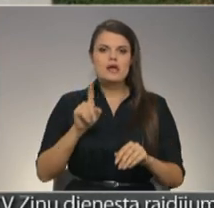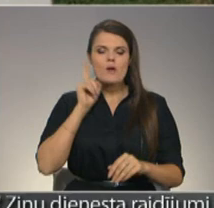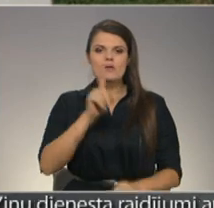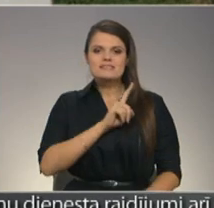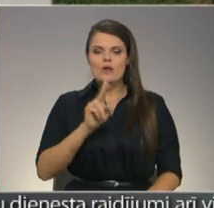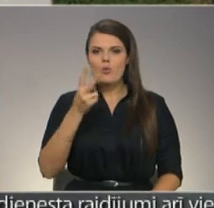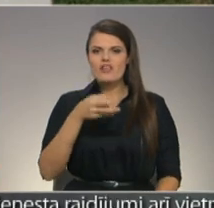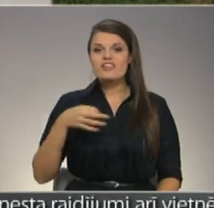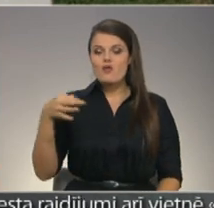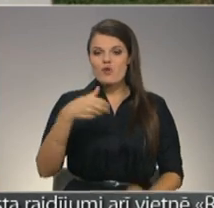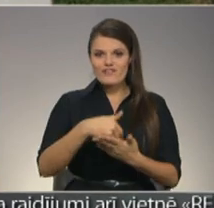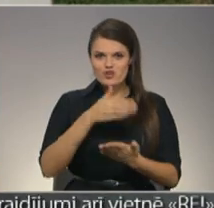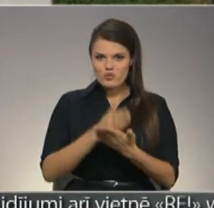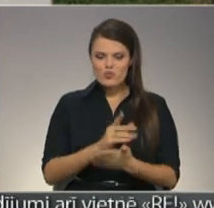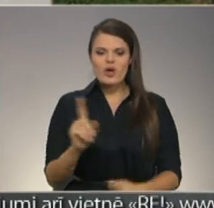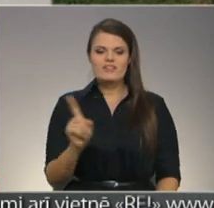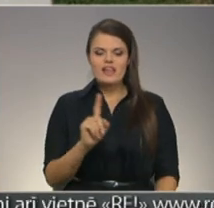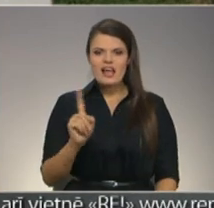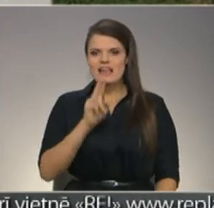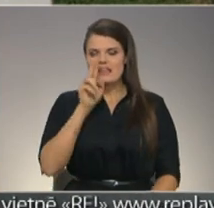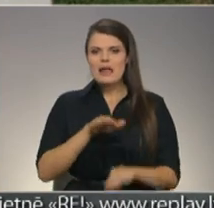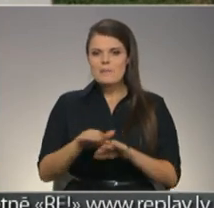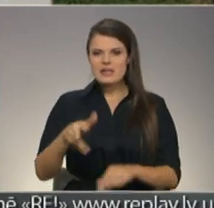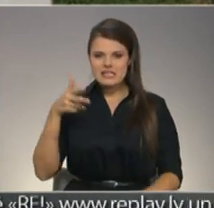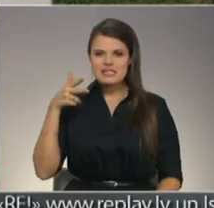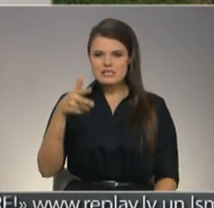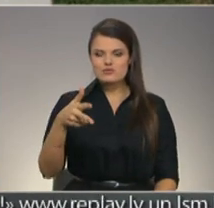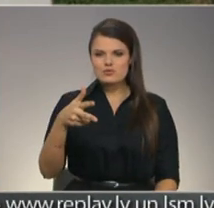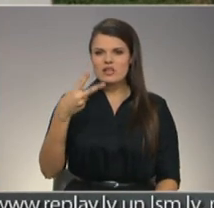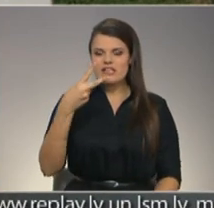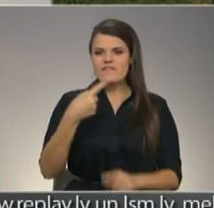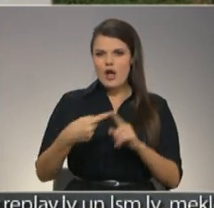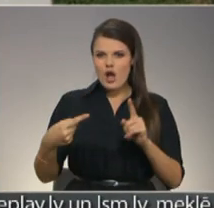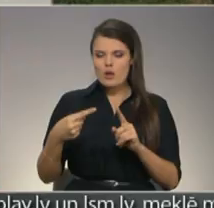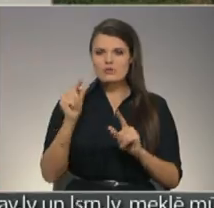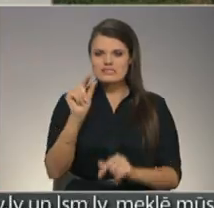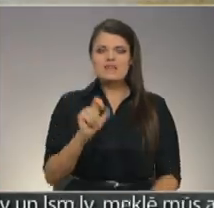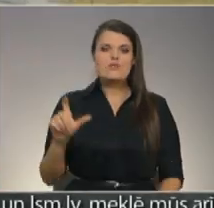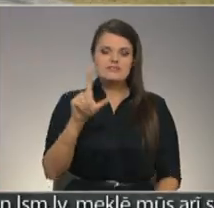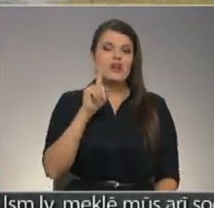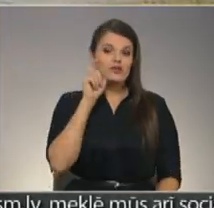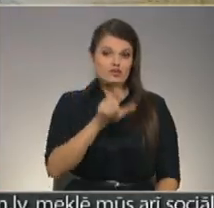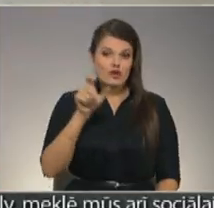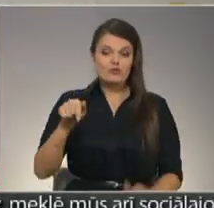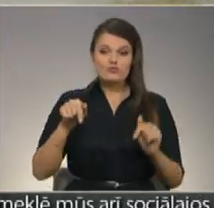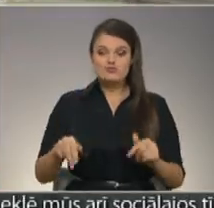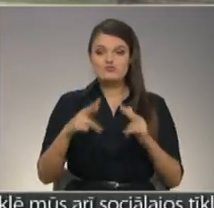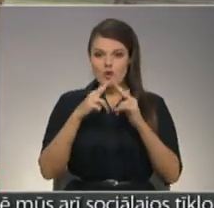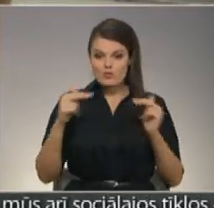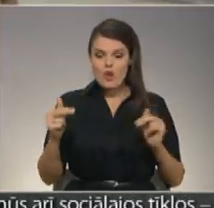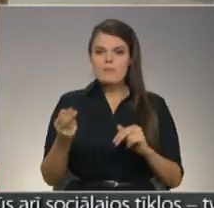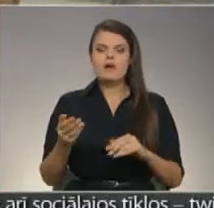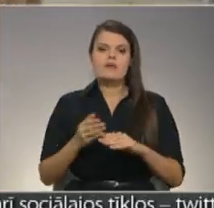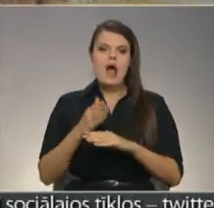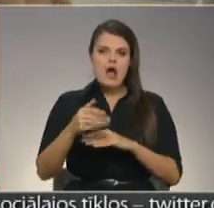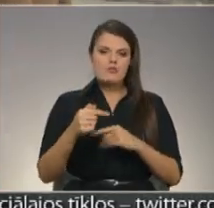otrā novada nodaļā ir nepilni 3 tūkstoši, 2,5 nedaudz vairāk jauniešu. Uz šo nometni